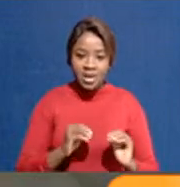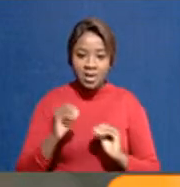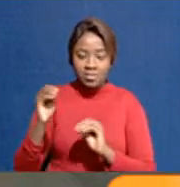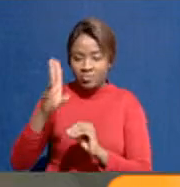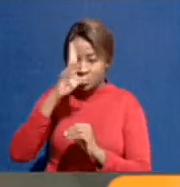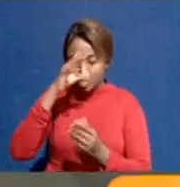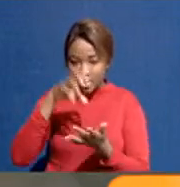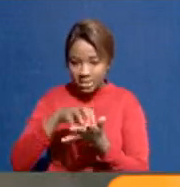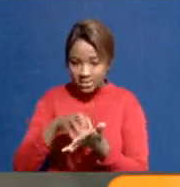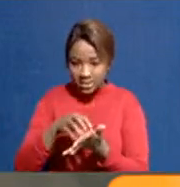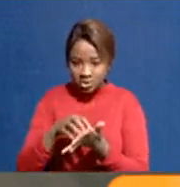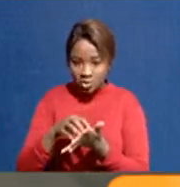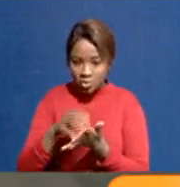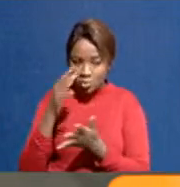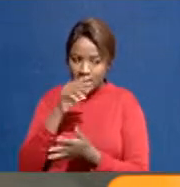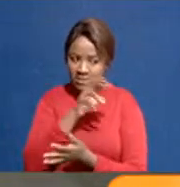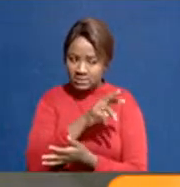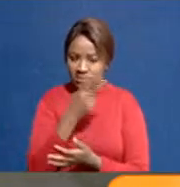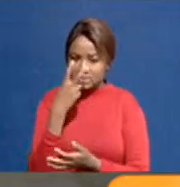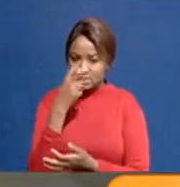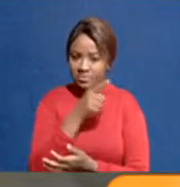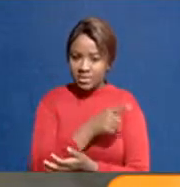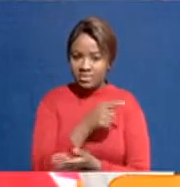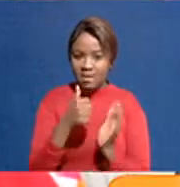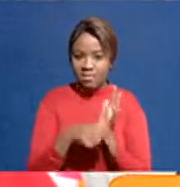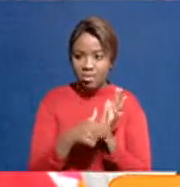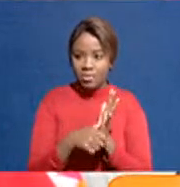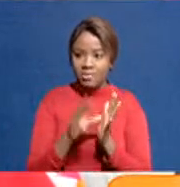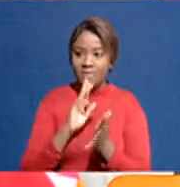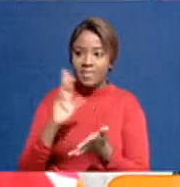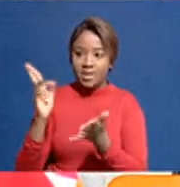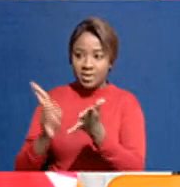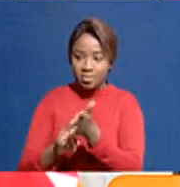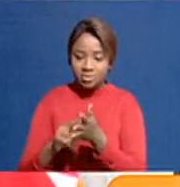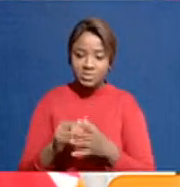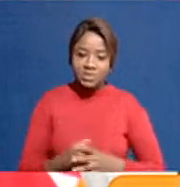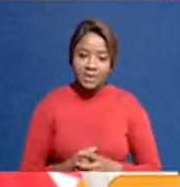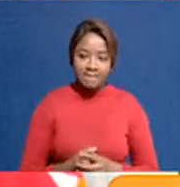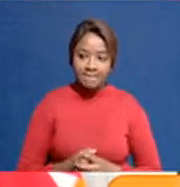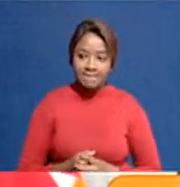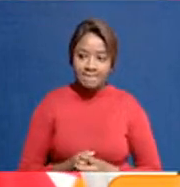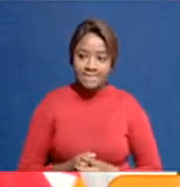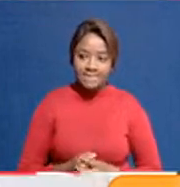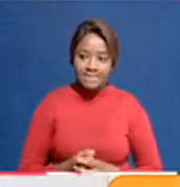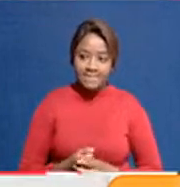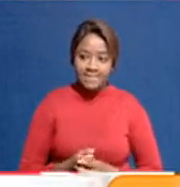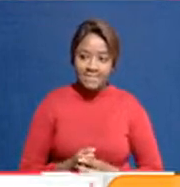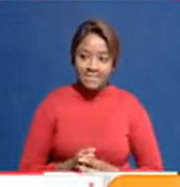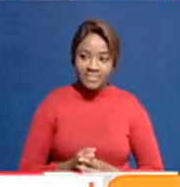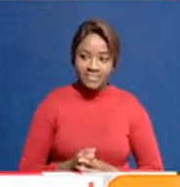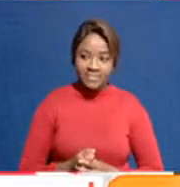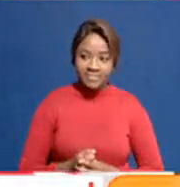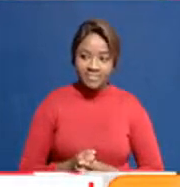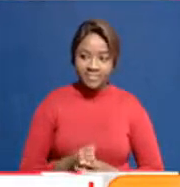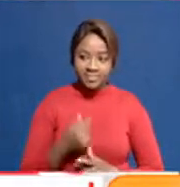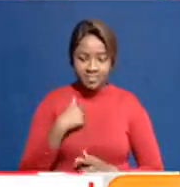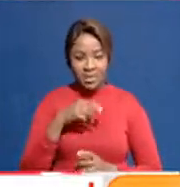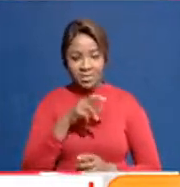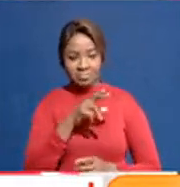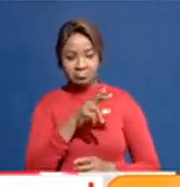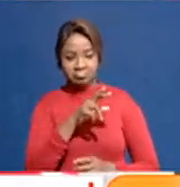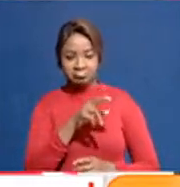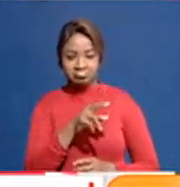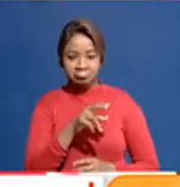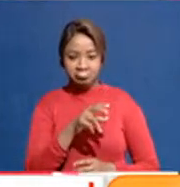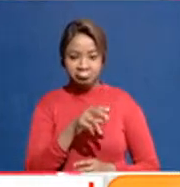cha Nguluni na kupiga ripoti. Kulingana na venye niliwaona, one of them was